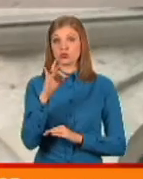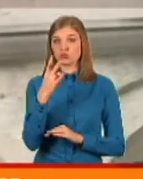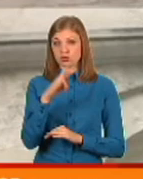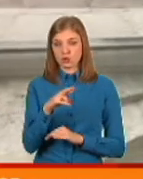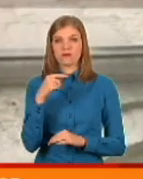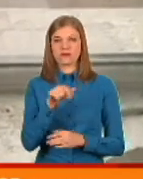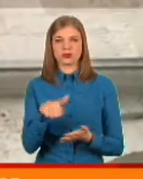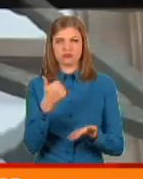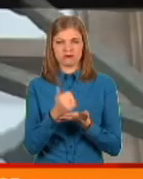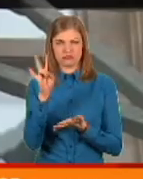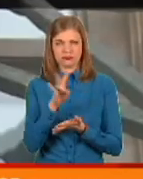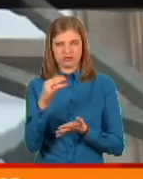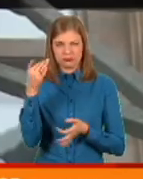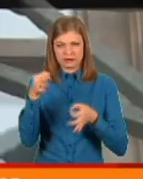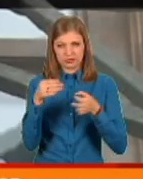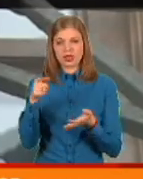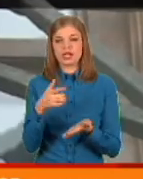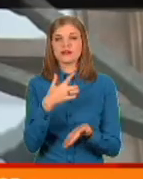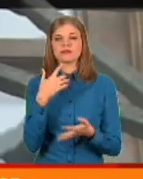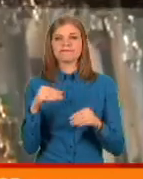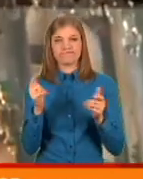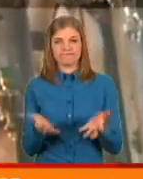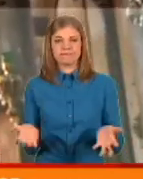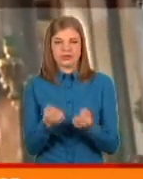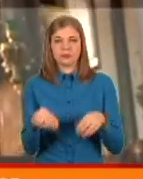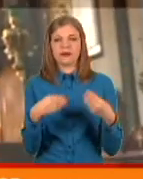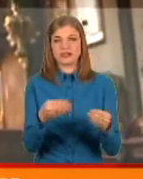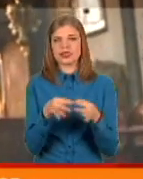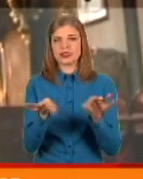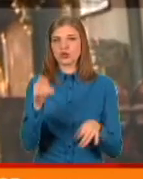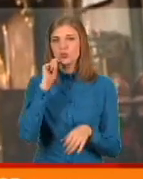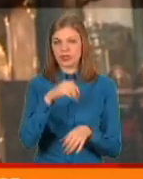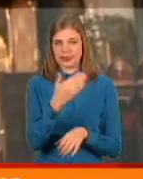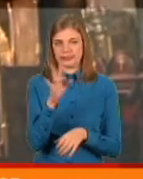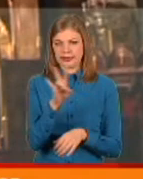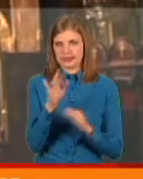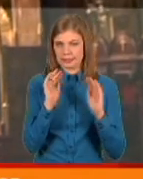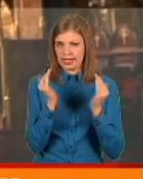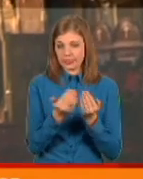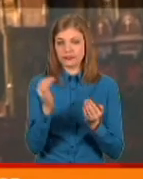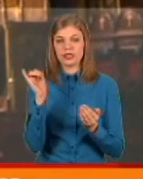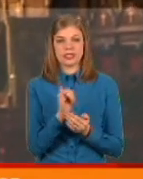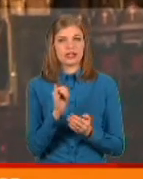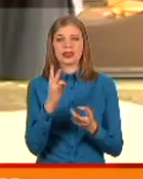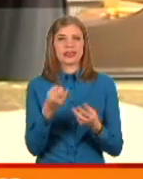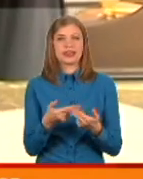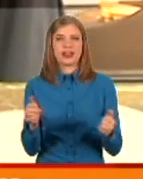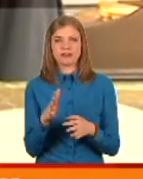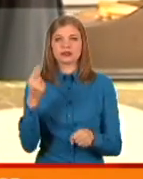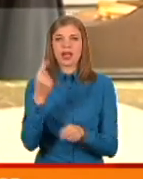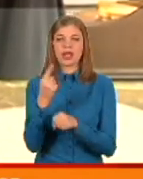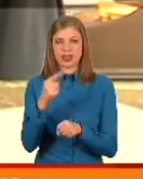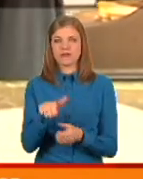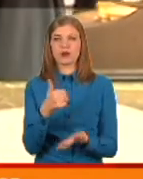жовтня Синод Вселенського патріархату підтримав надання незалежності Українській православній церкві і не визнав